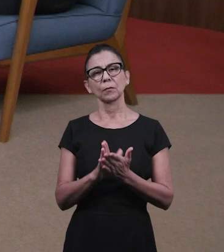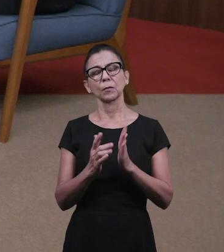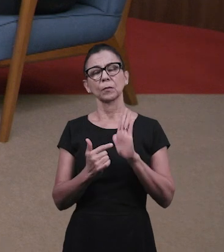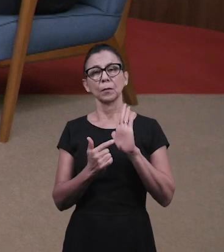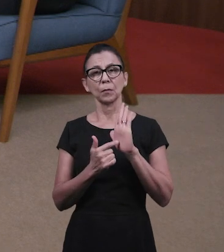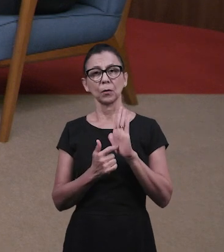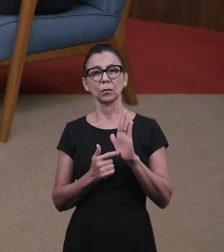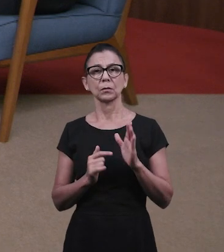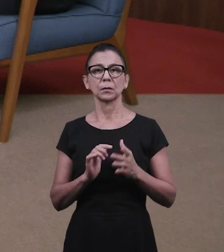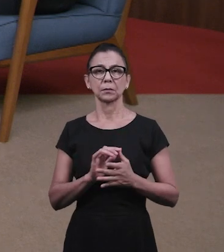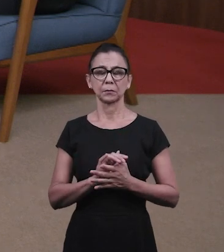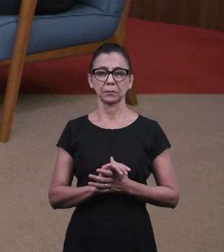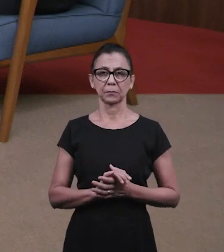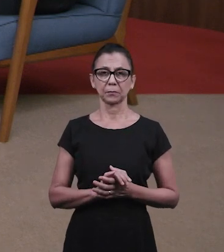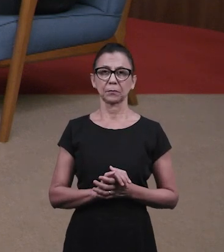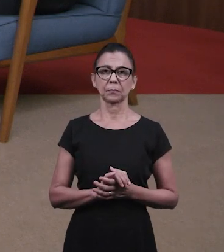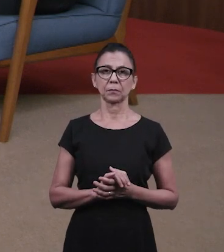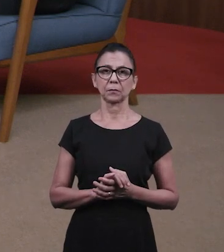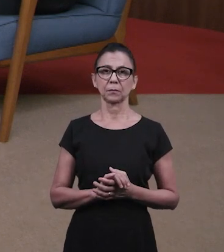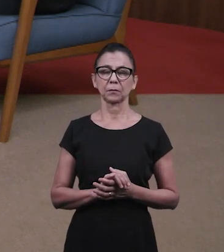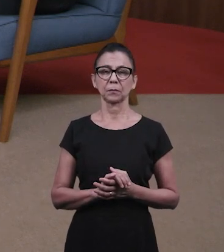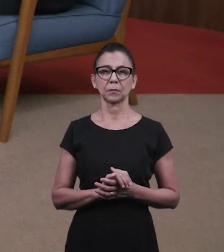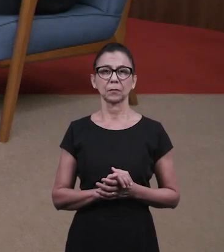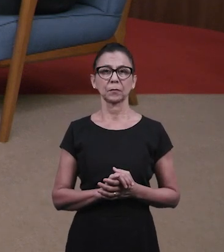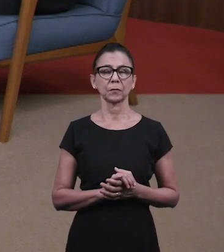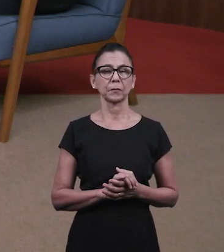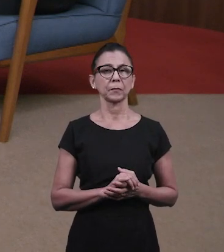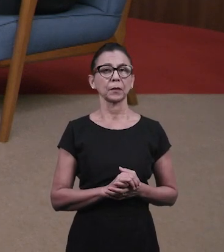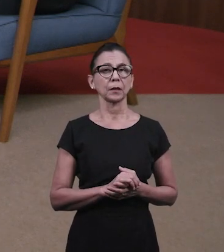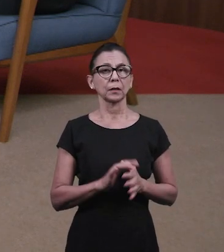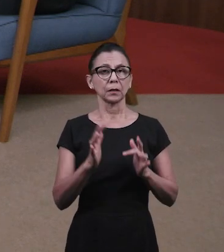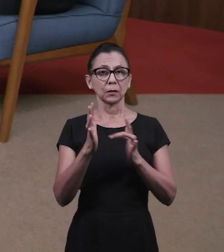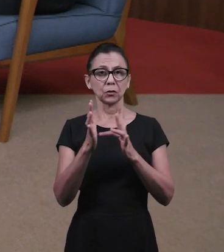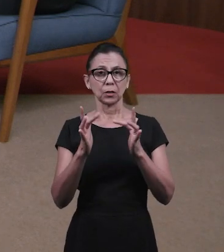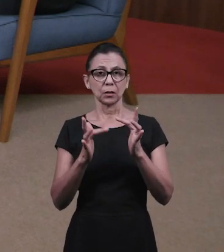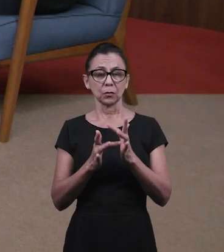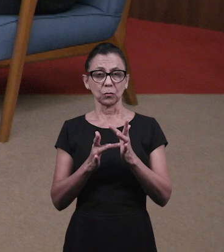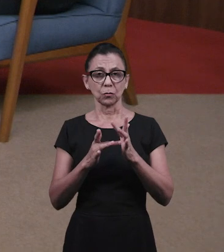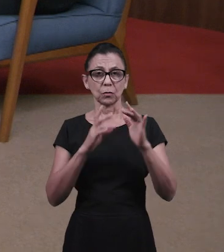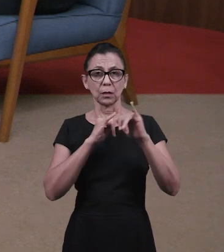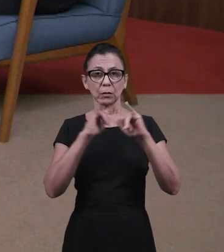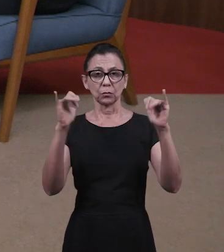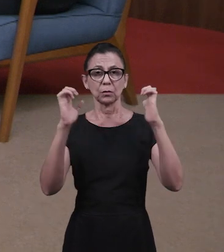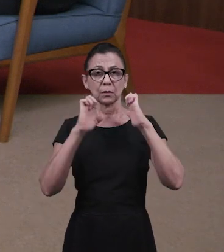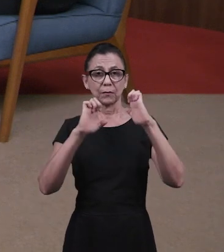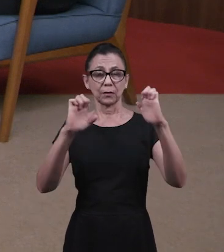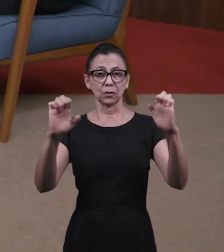que tellement le Seigneur Jésus, dans la divulgation, dans l'annonce de l'Évangile,